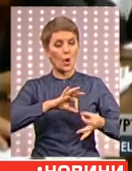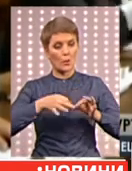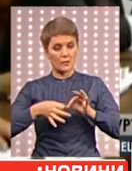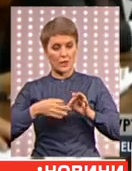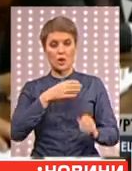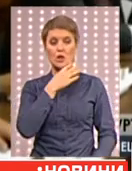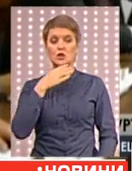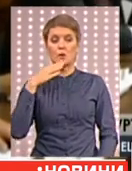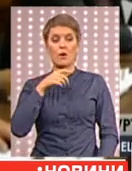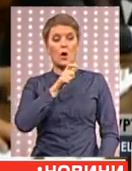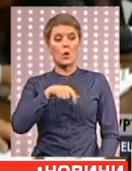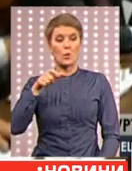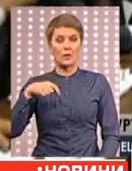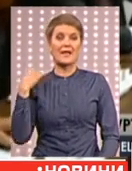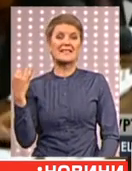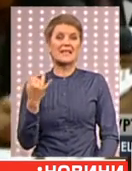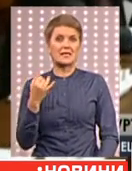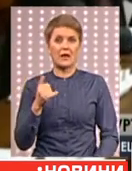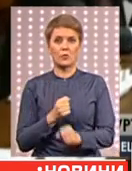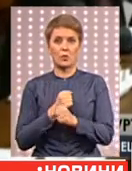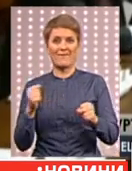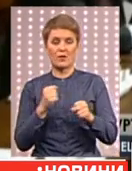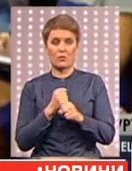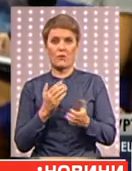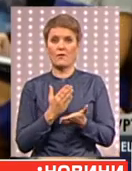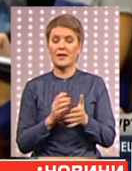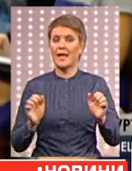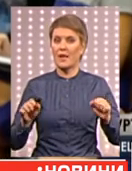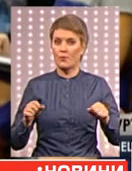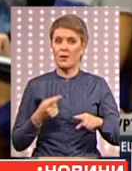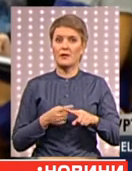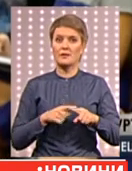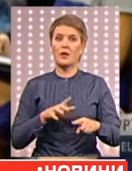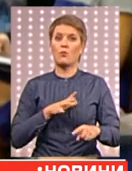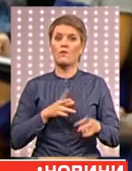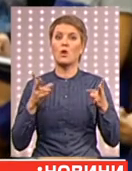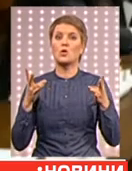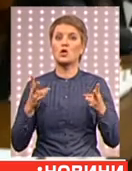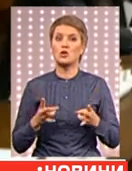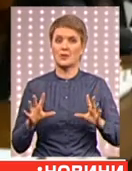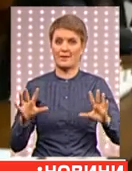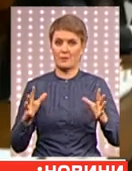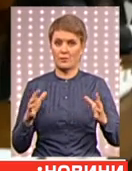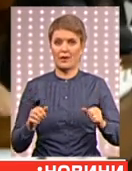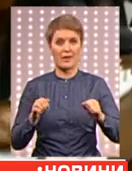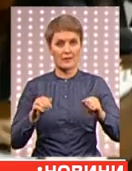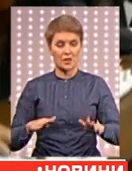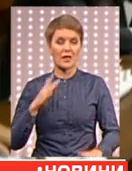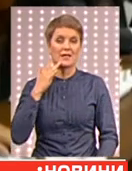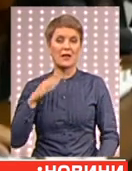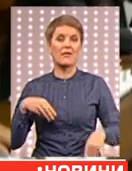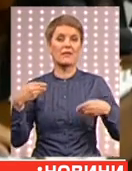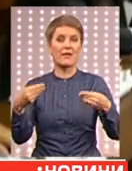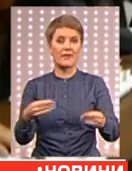Чимало людей зацікавлено у вибухах. Але також існує ймовірність, що це був нещасний випадок. Думаю, що рішення США щодо надання